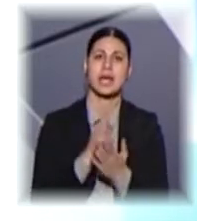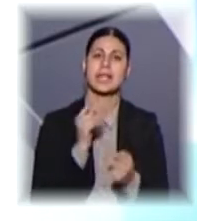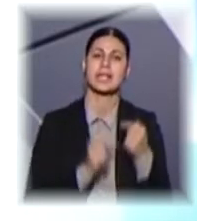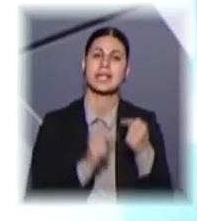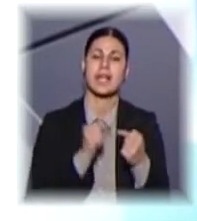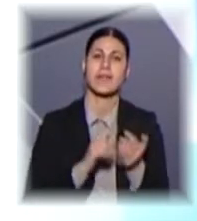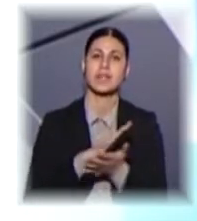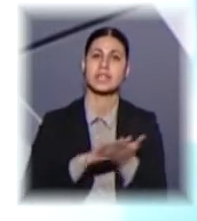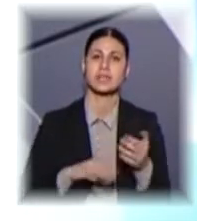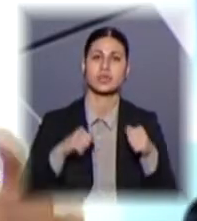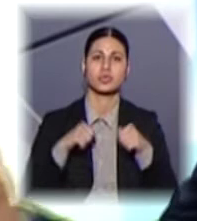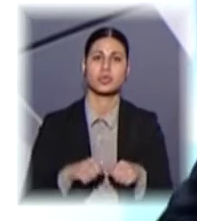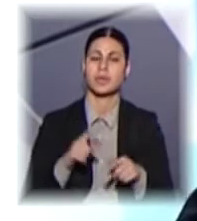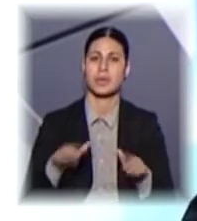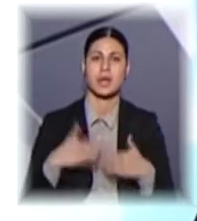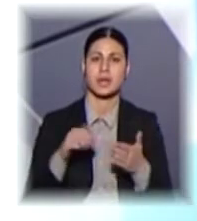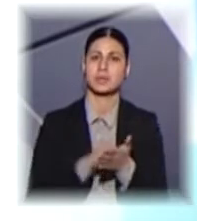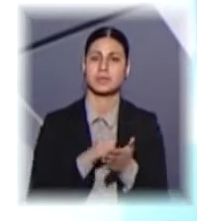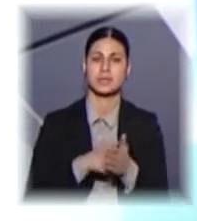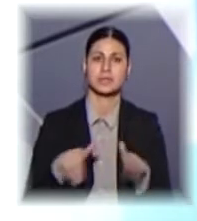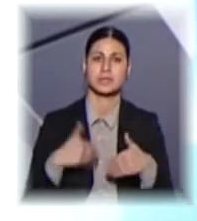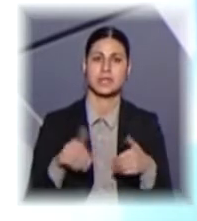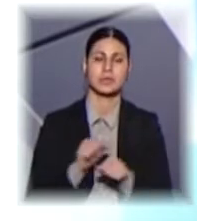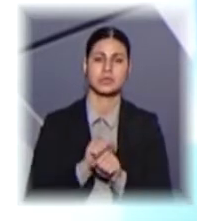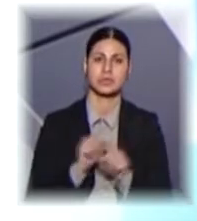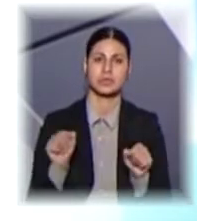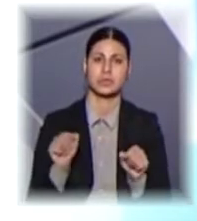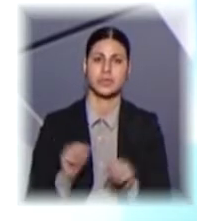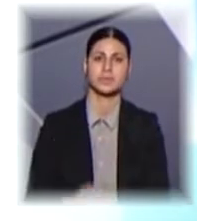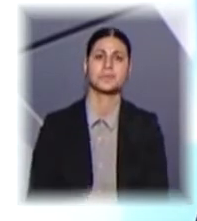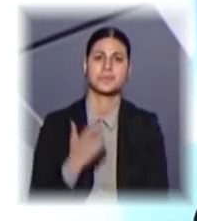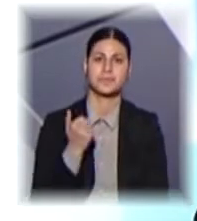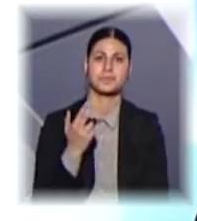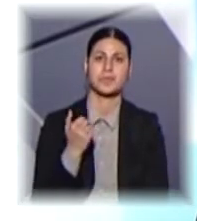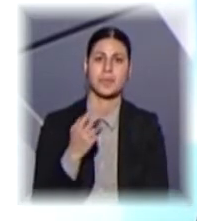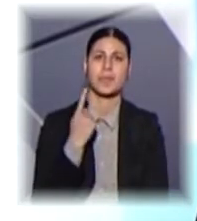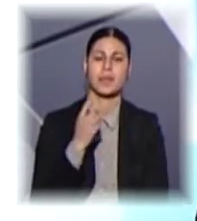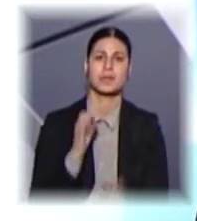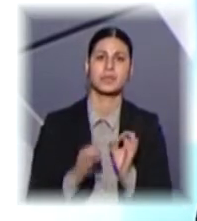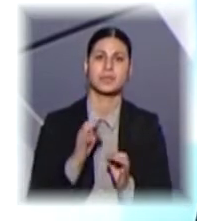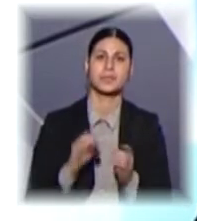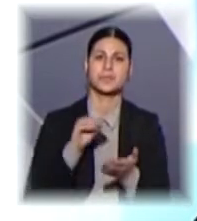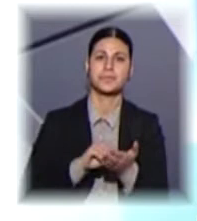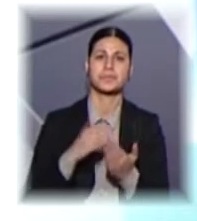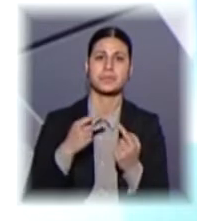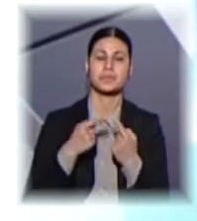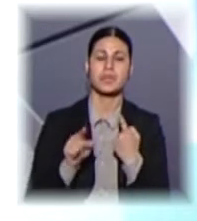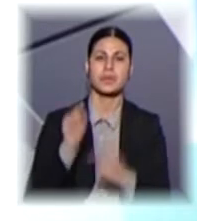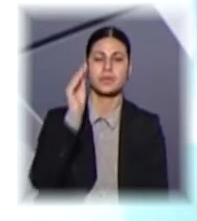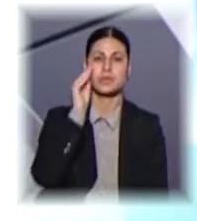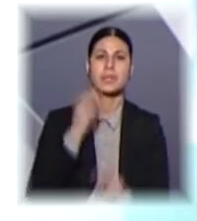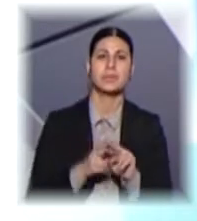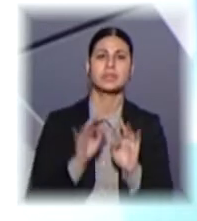გაგრძელების უფლება, საქმის განხილვის უფლება არ აქვს სასამართლოს. ეს თუმცა ერთ-ერთმა მოსამართლემ დაწერა განსხვავებული აზრი ამ საკითხთან